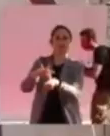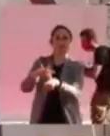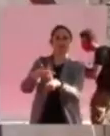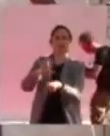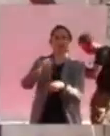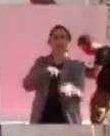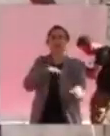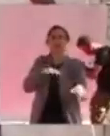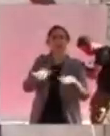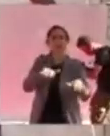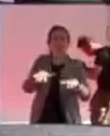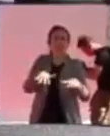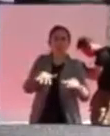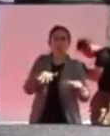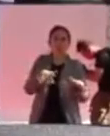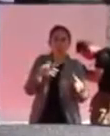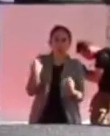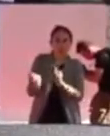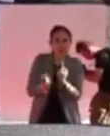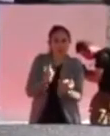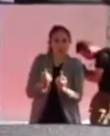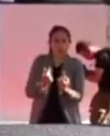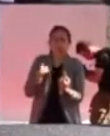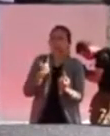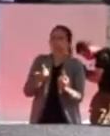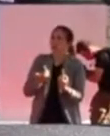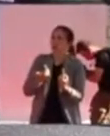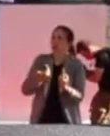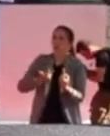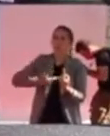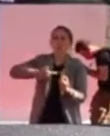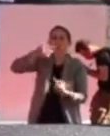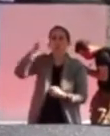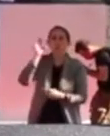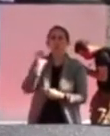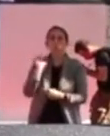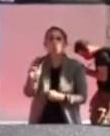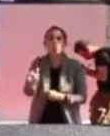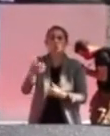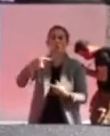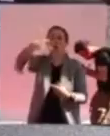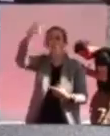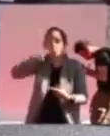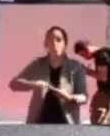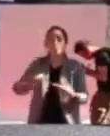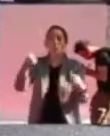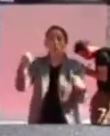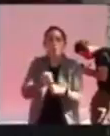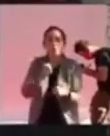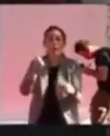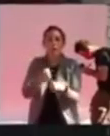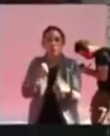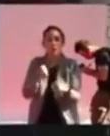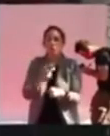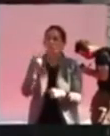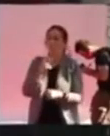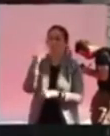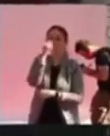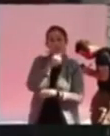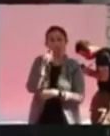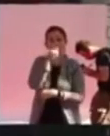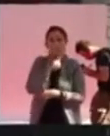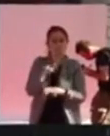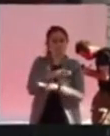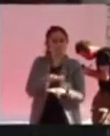lavorando 24 ore continuative senza accorgersene e soprattutto senza sapere nulla dei nostri familiari a